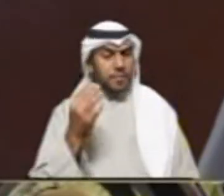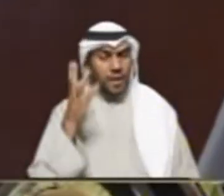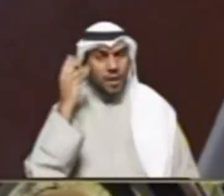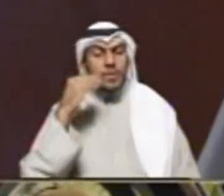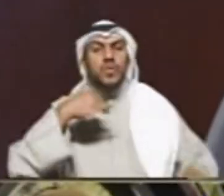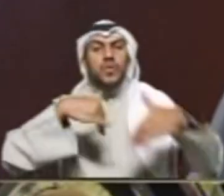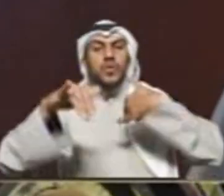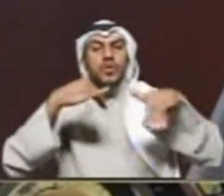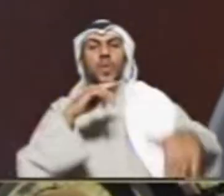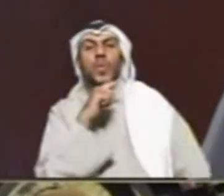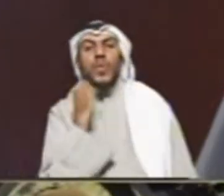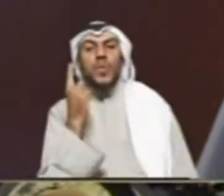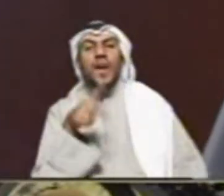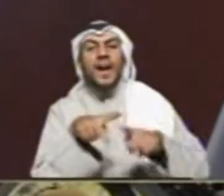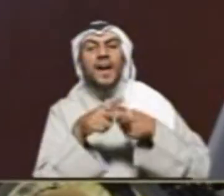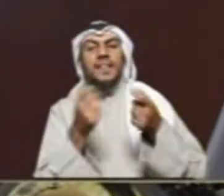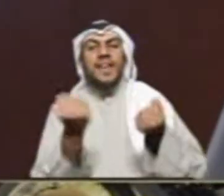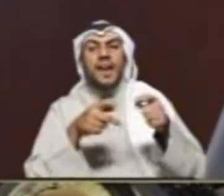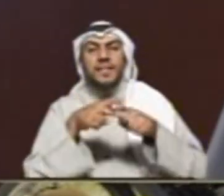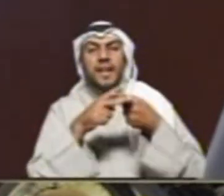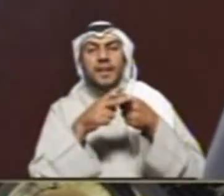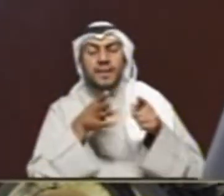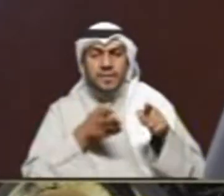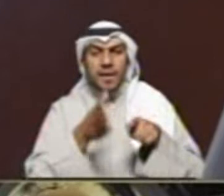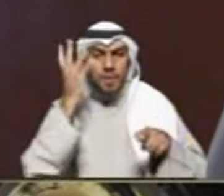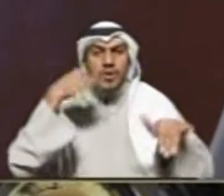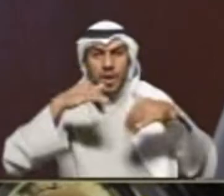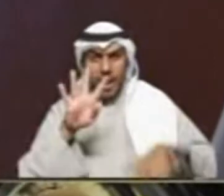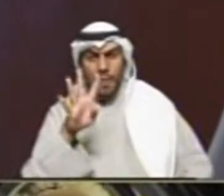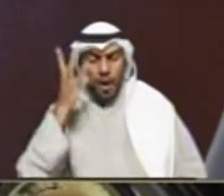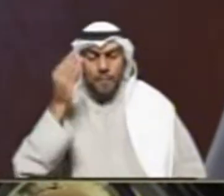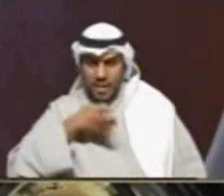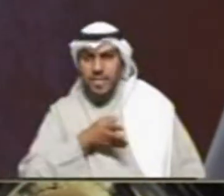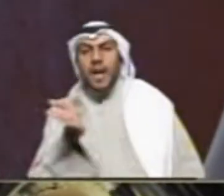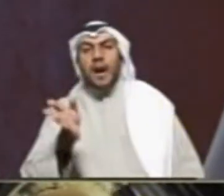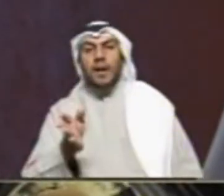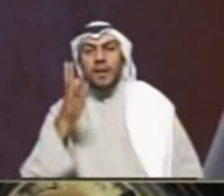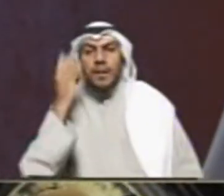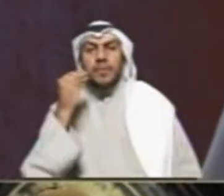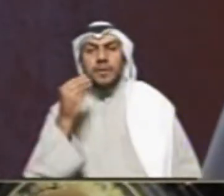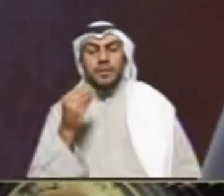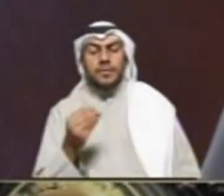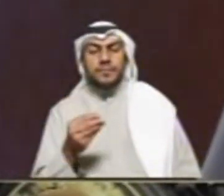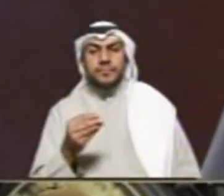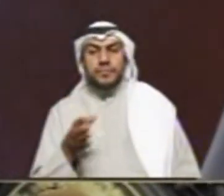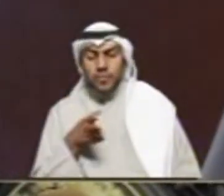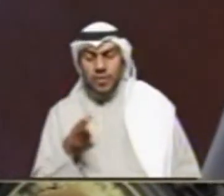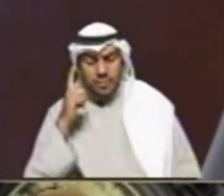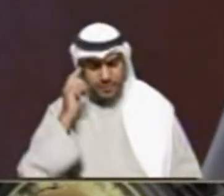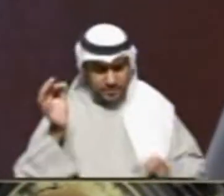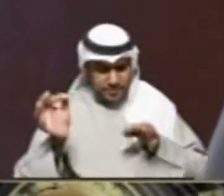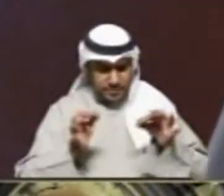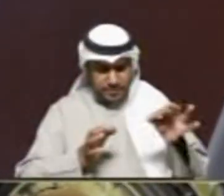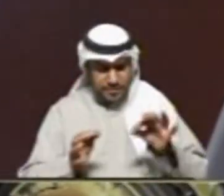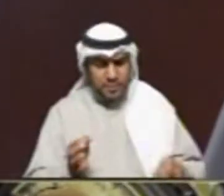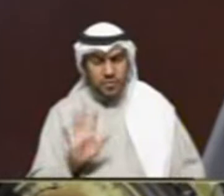مدخل لمنطقة شويخ صناعية على طريق الدائرة الرابع، كان هناك بالسابق أيضا تصميم لهذا